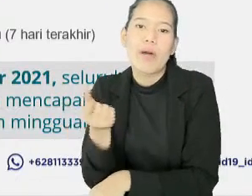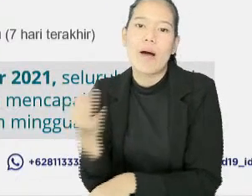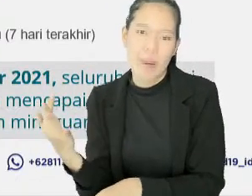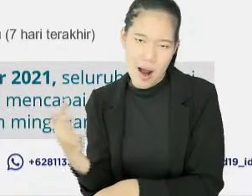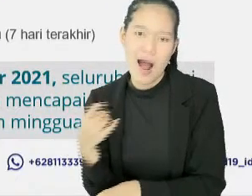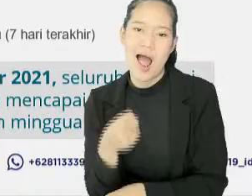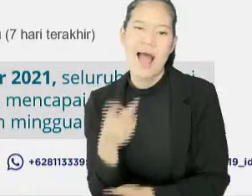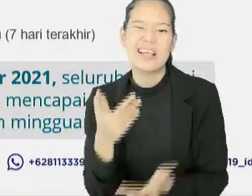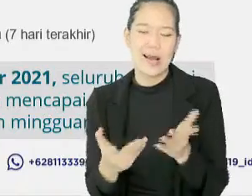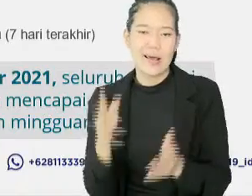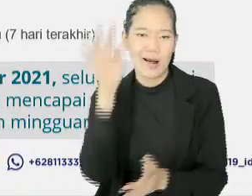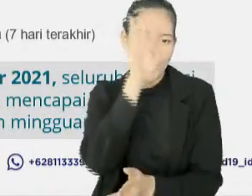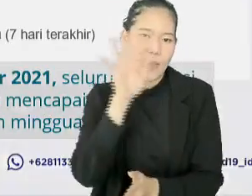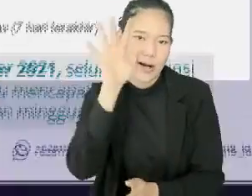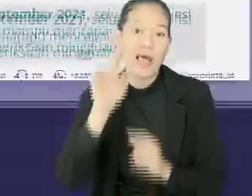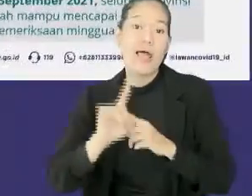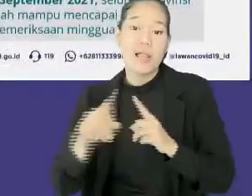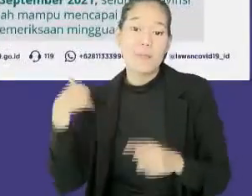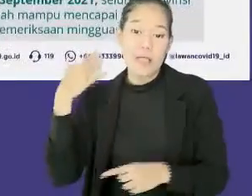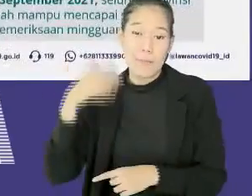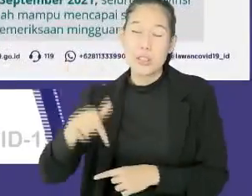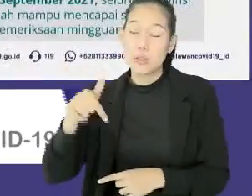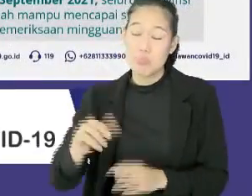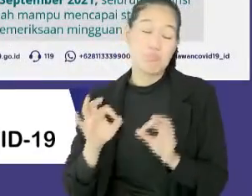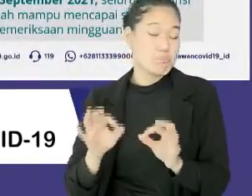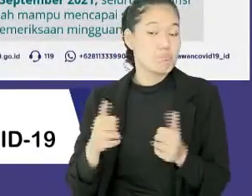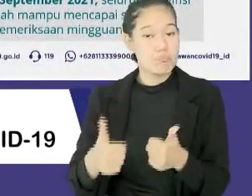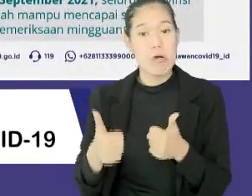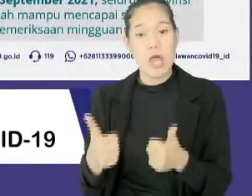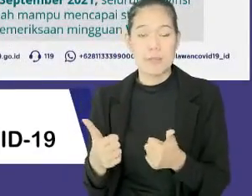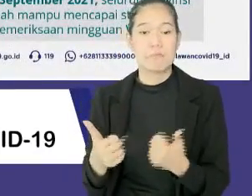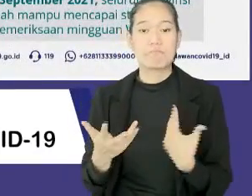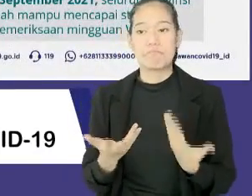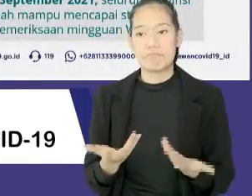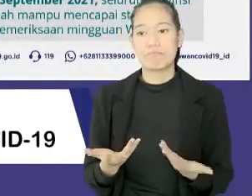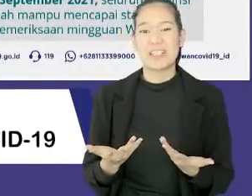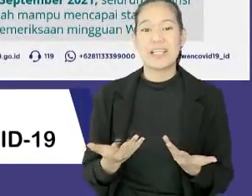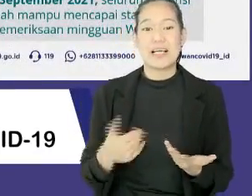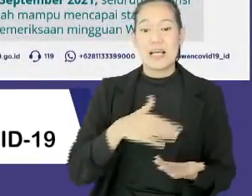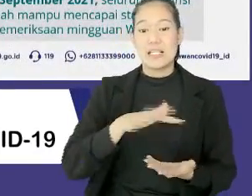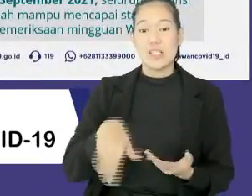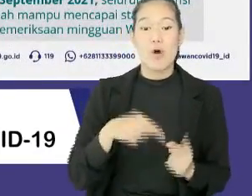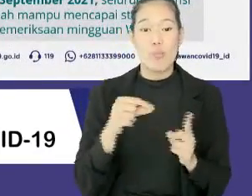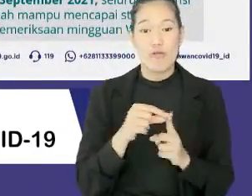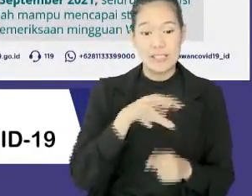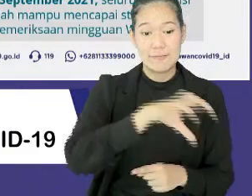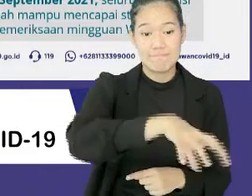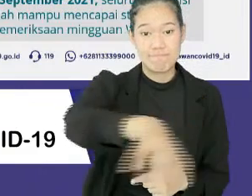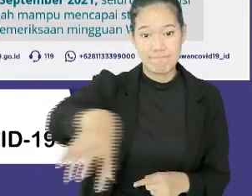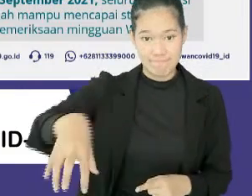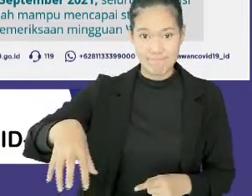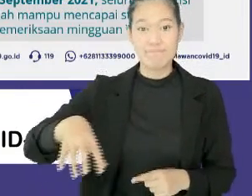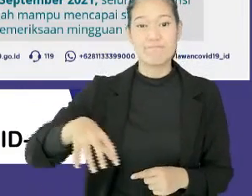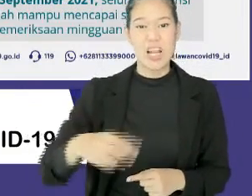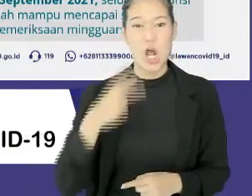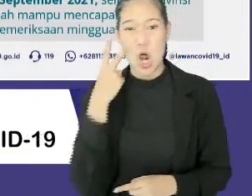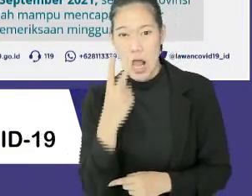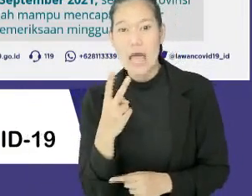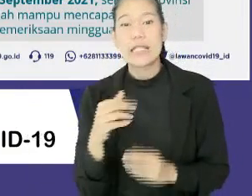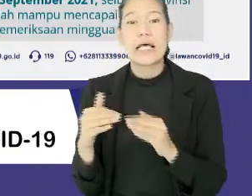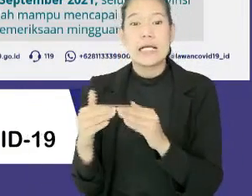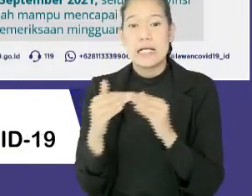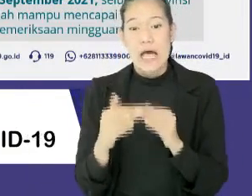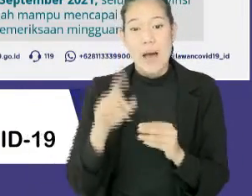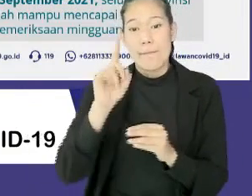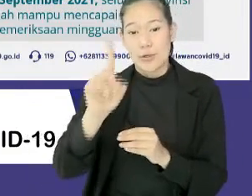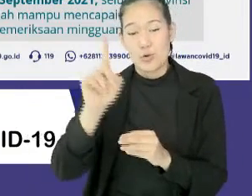sebagai gambaran saja tapi so far progresnya sudah sangat baik dokter like dimana semua provinsi kalau pemberdaya rekan